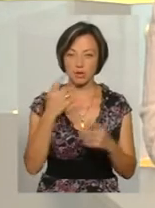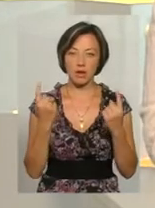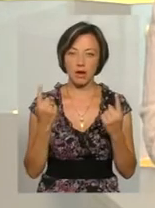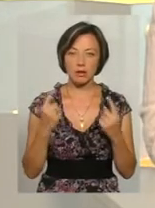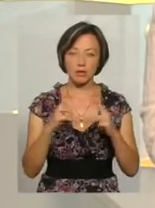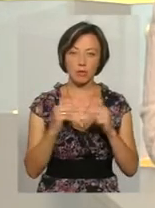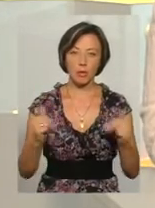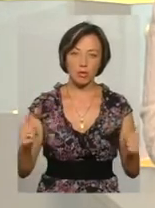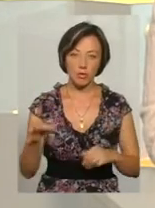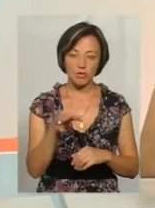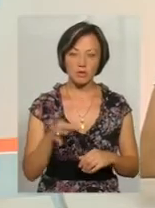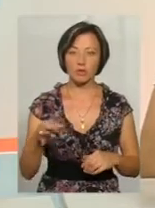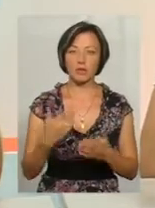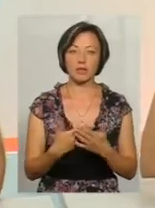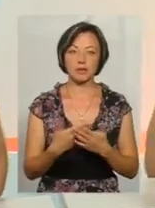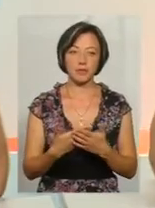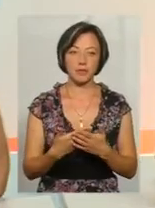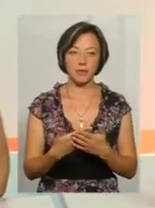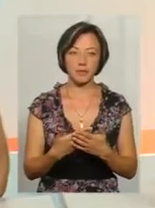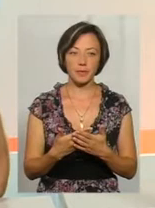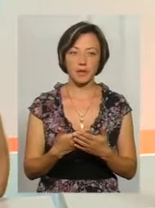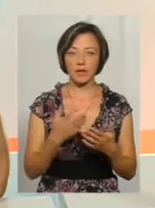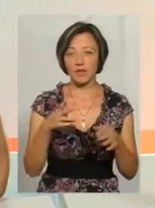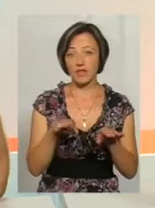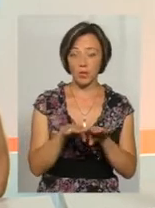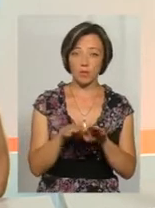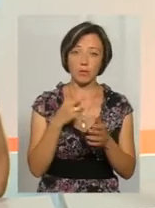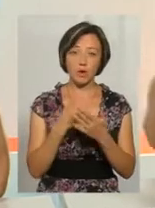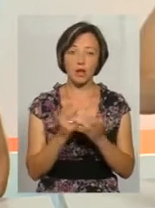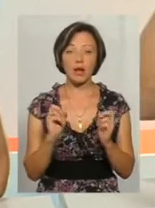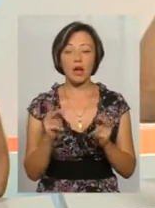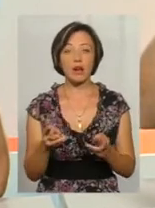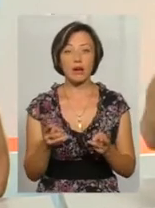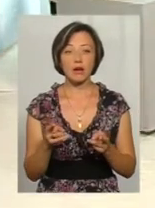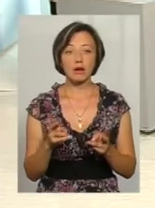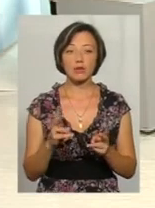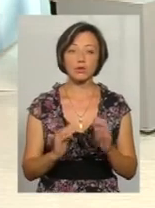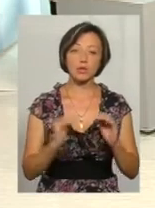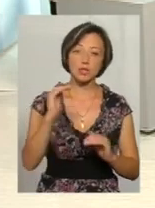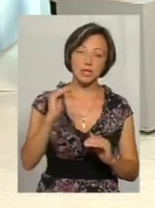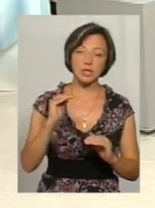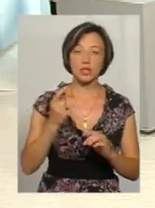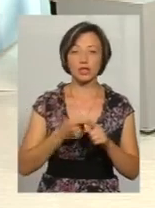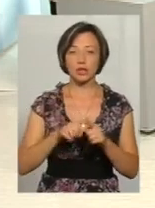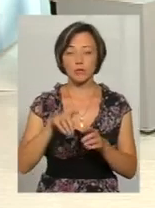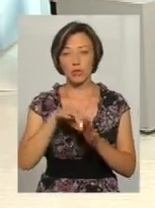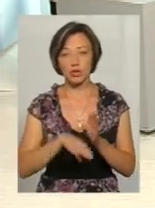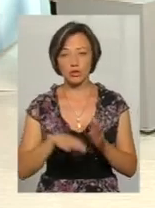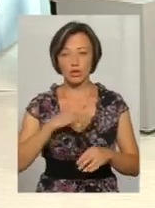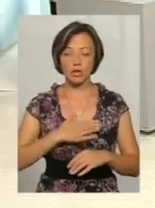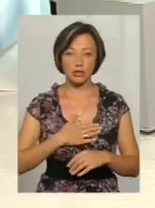як Дніпропетровська область і так далі. Тобто відносні показники показують, наскільки ми зросли чи понизились наш там